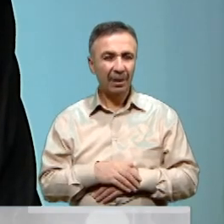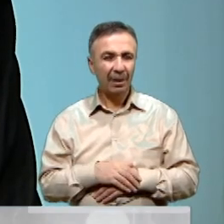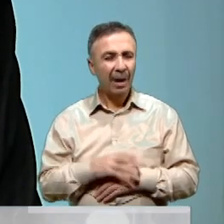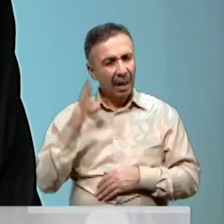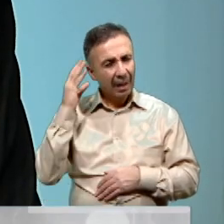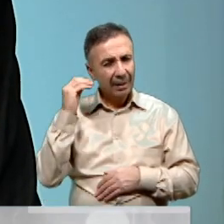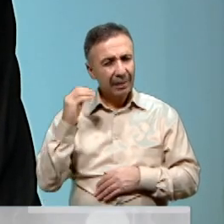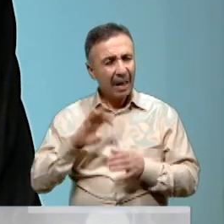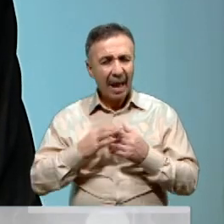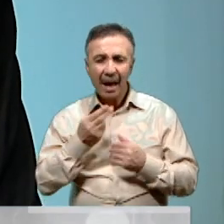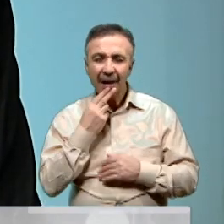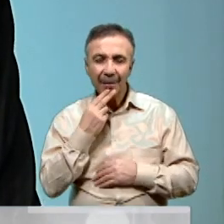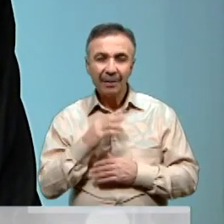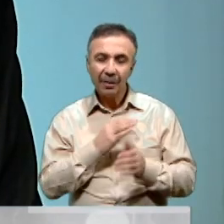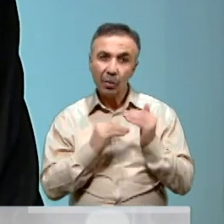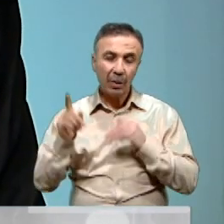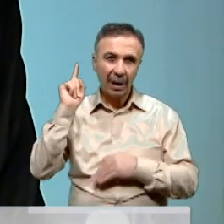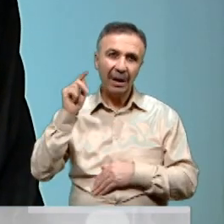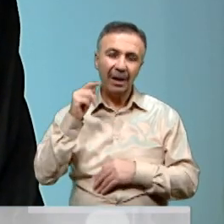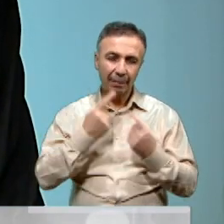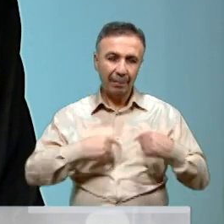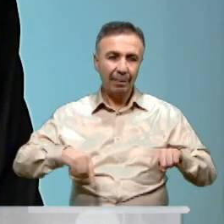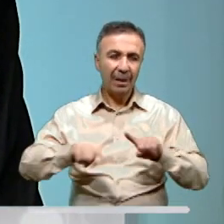hanımefendinin Cenabı Allah'ım